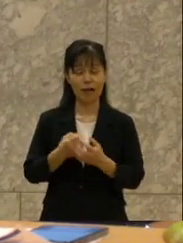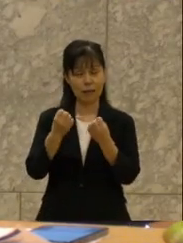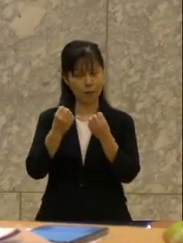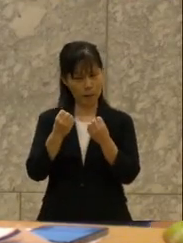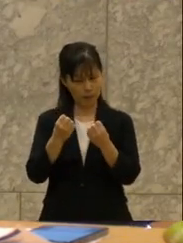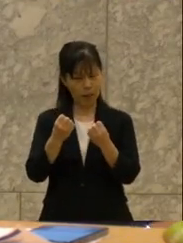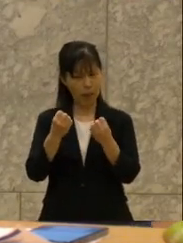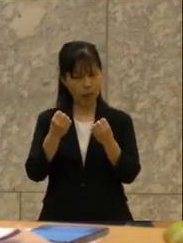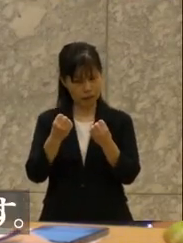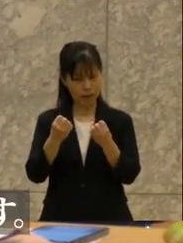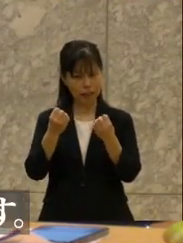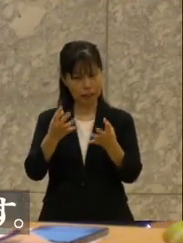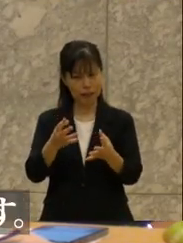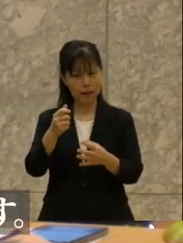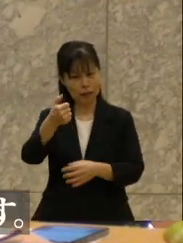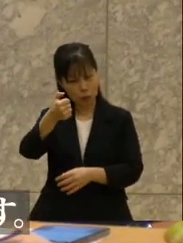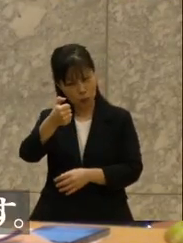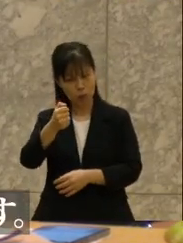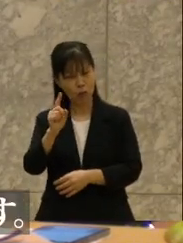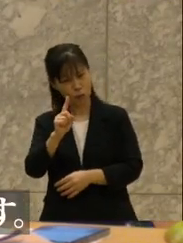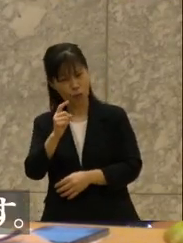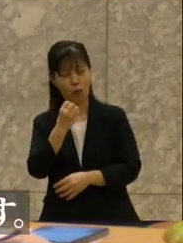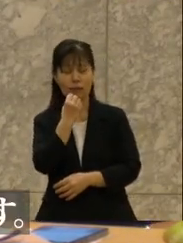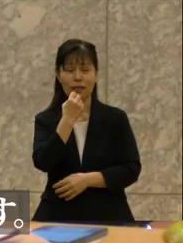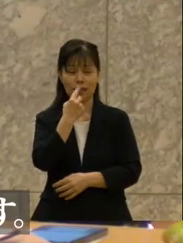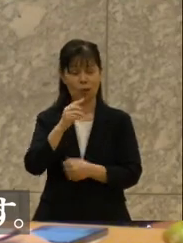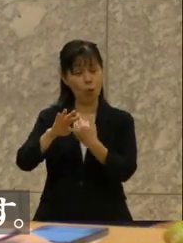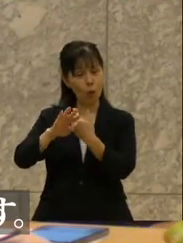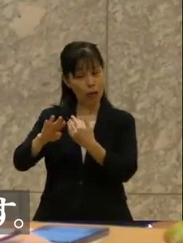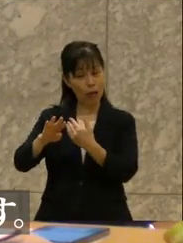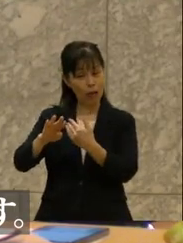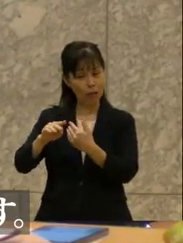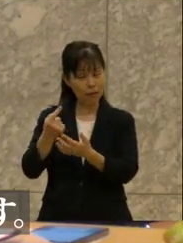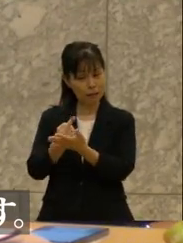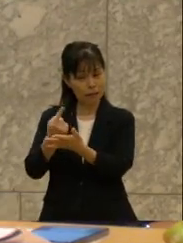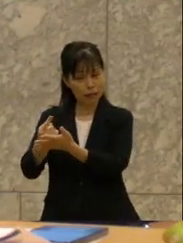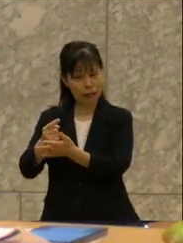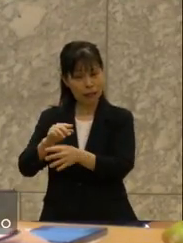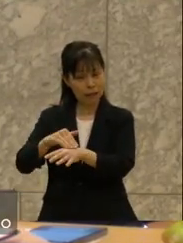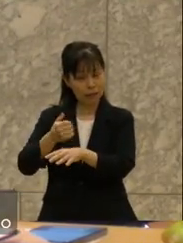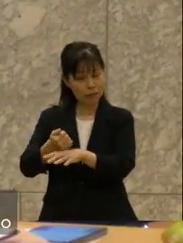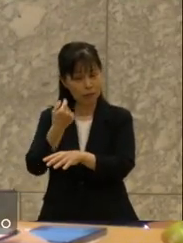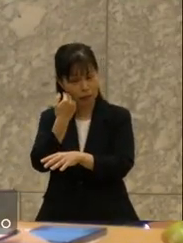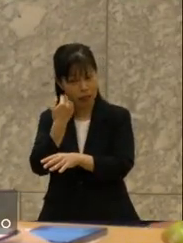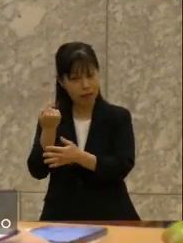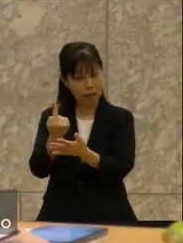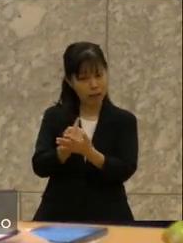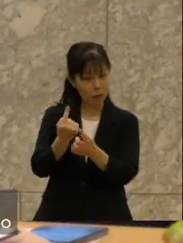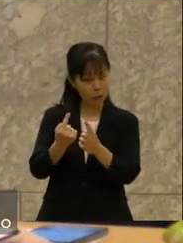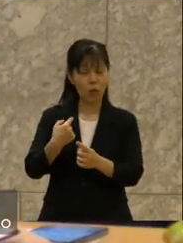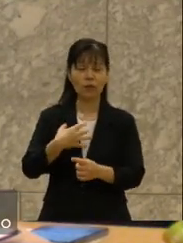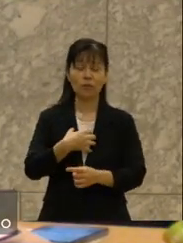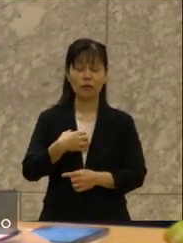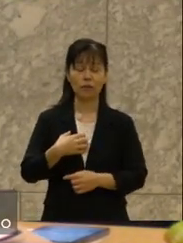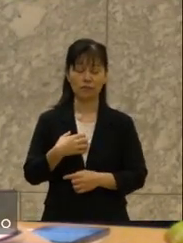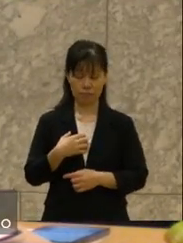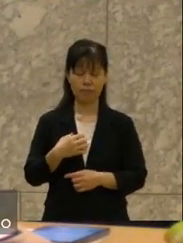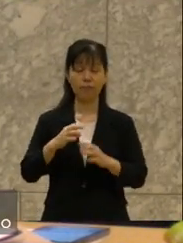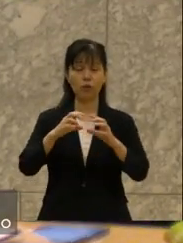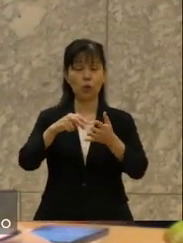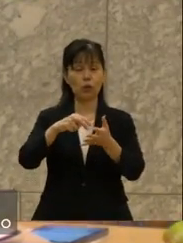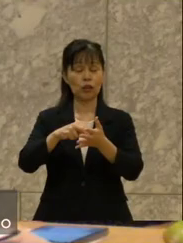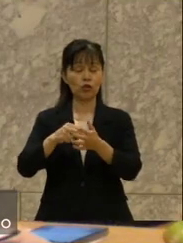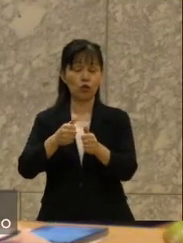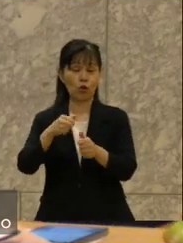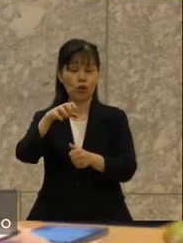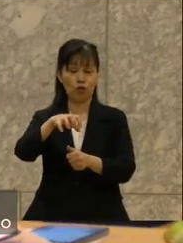くるっていうこともありますしそういう意味ではどんな選手が集うかっていうのもとても楽しみです東京の国立でワンホルム選手が世界